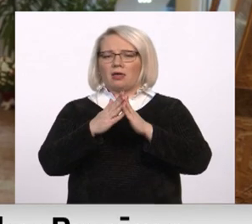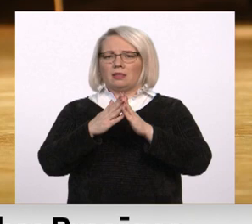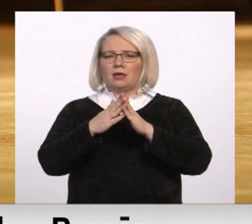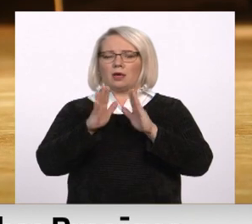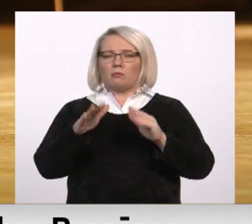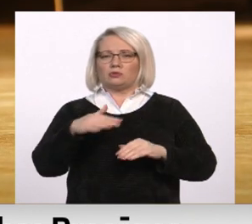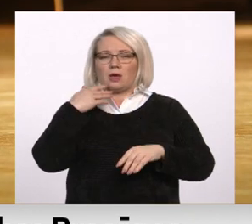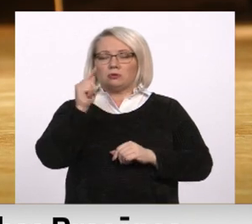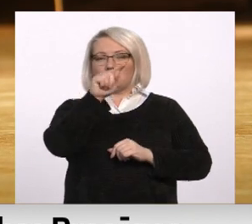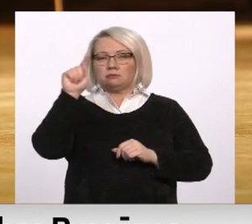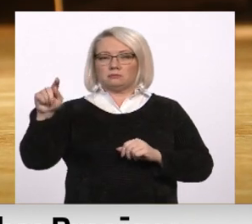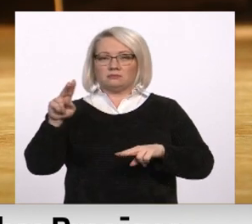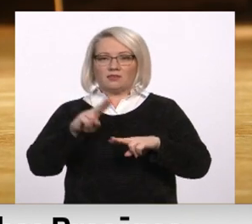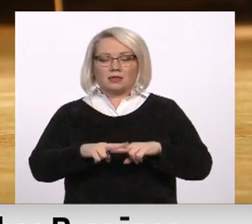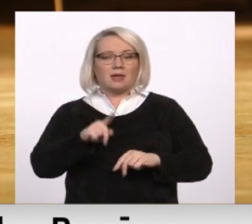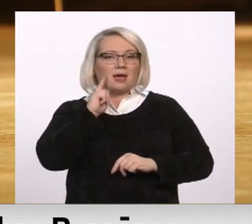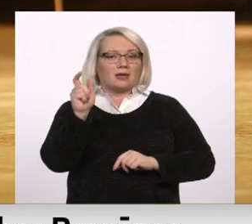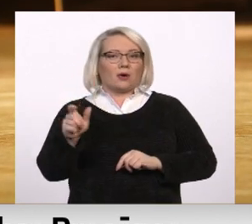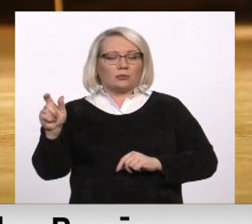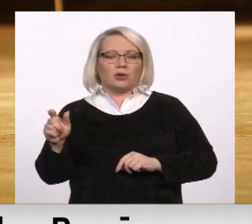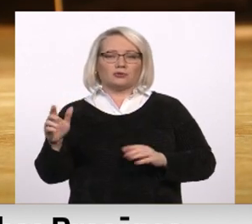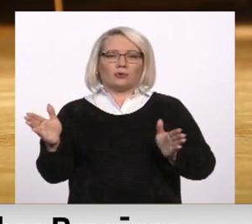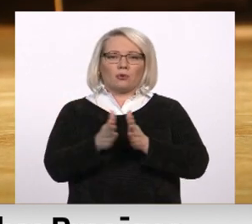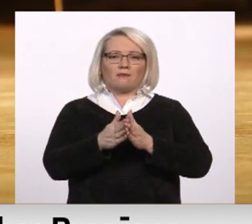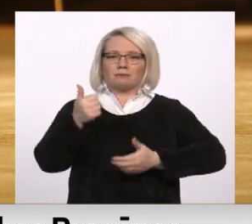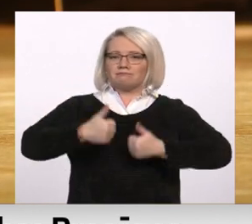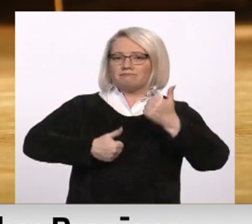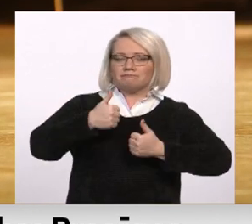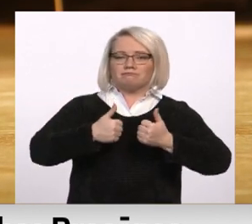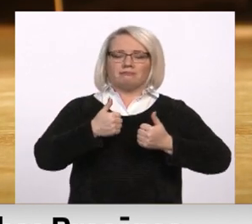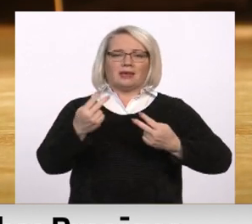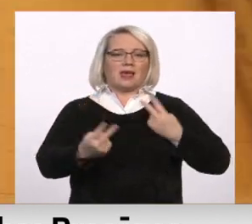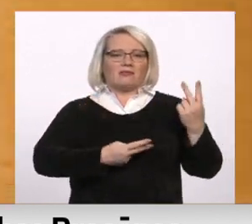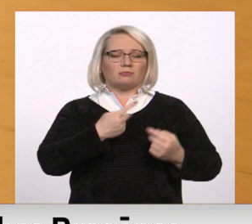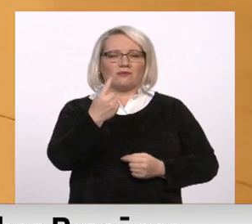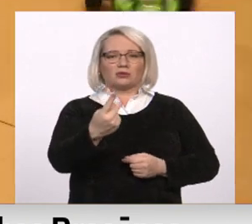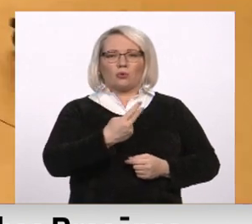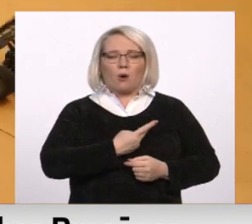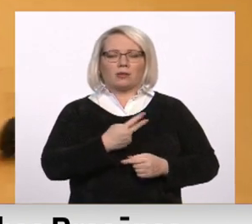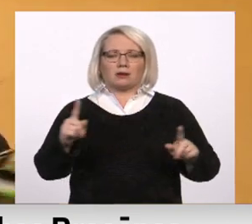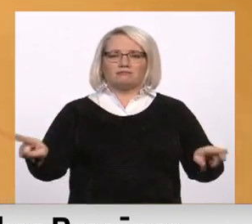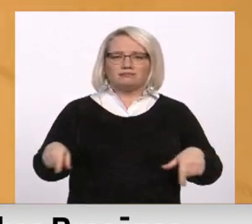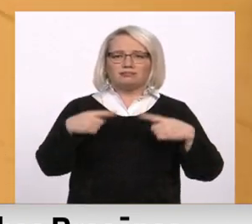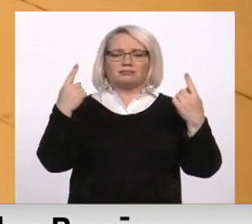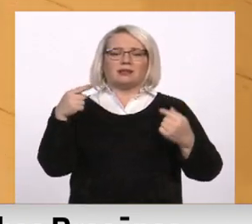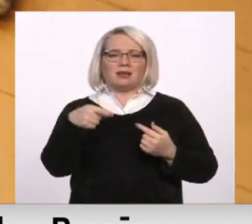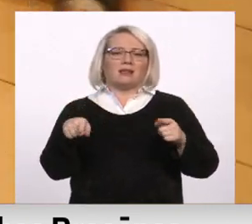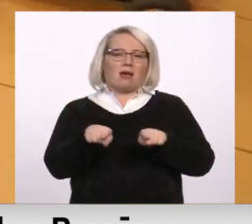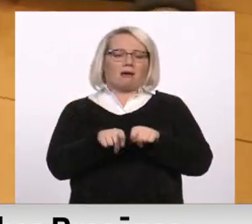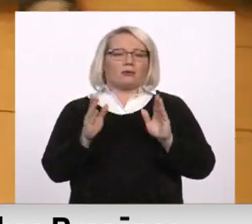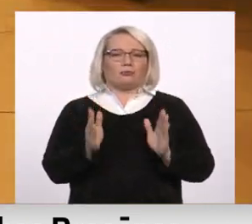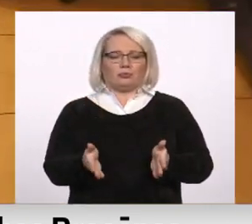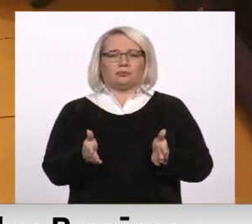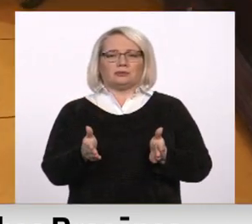kur ja šie jaunieši un bērni var sacensties, iedvesmoties no viens no otra un augt un attīstīties, tad arī būsim